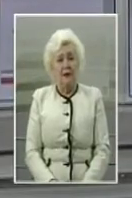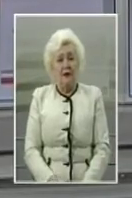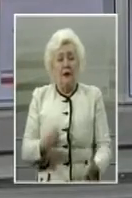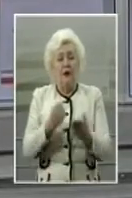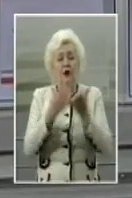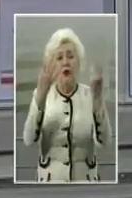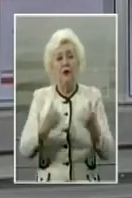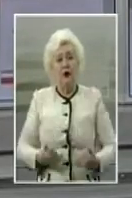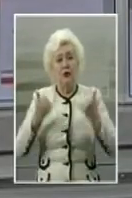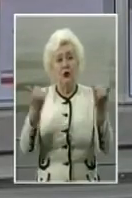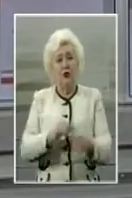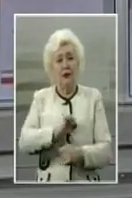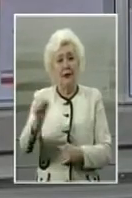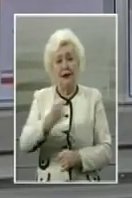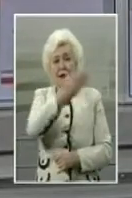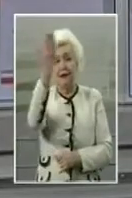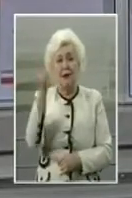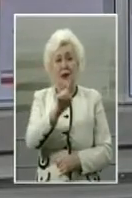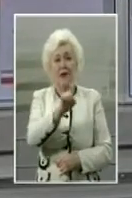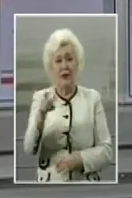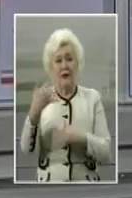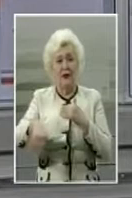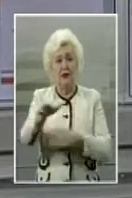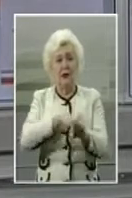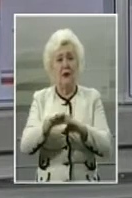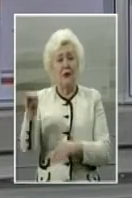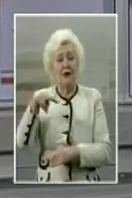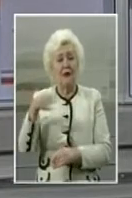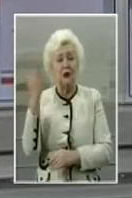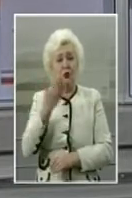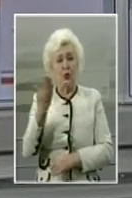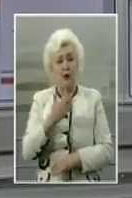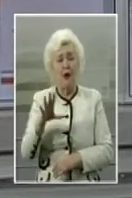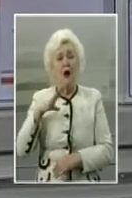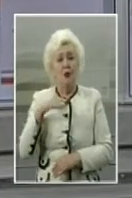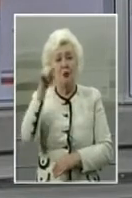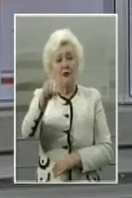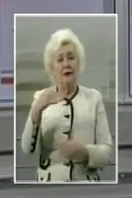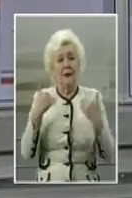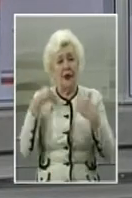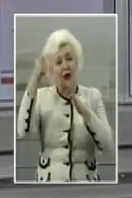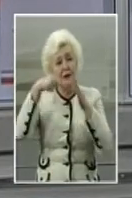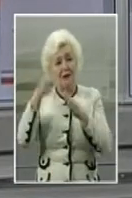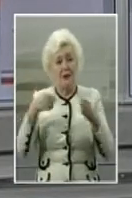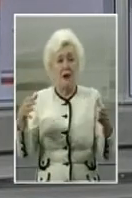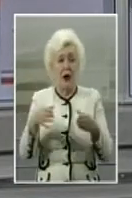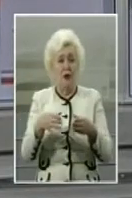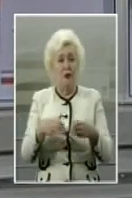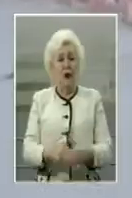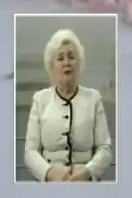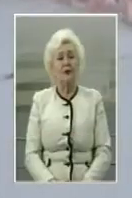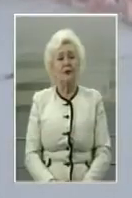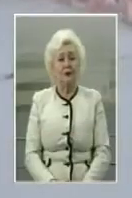До Дня вшанування Героїв Небесної Сотні у Херсоні відбулись літературні читання. Побувала там наша знімальна група.